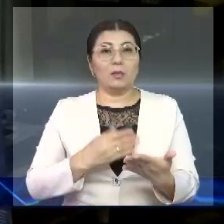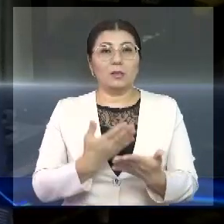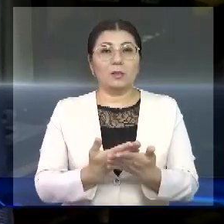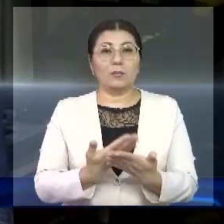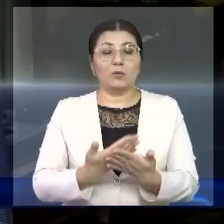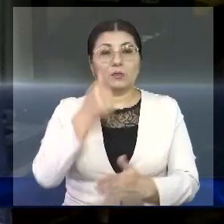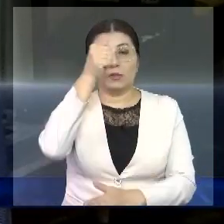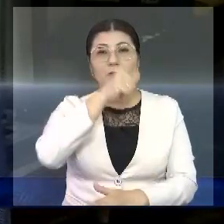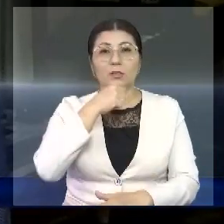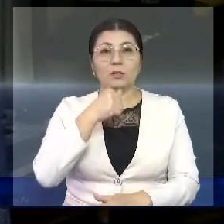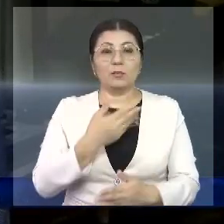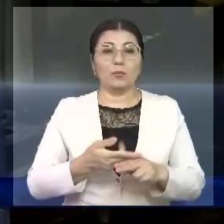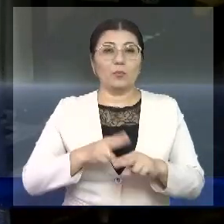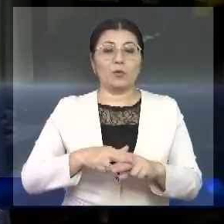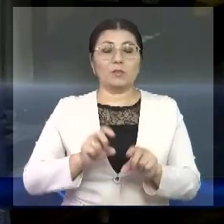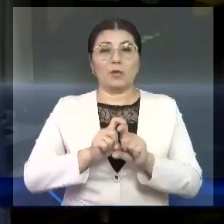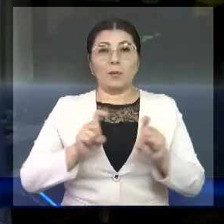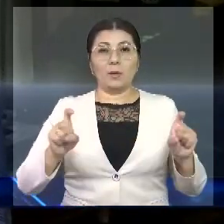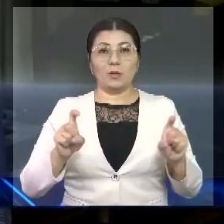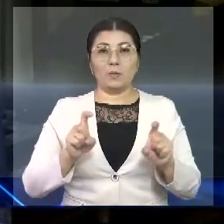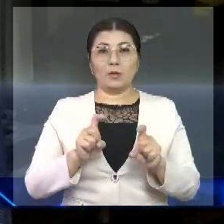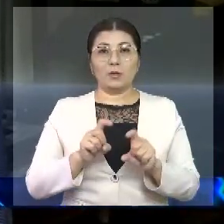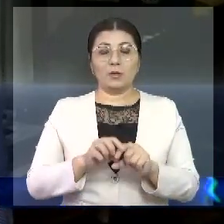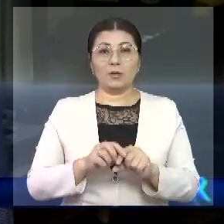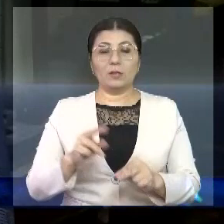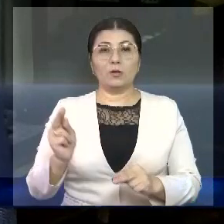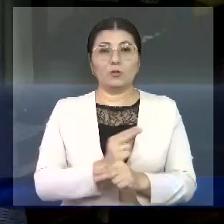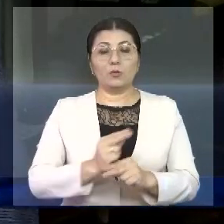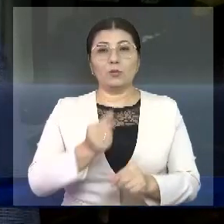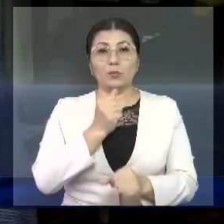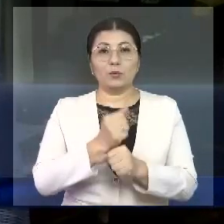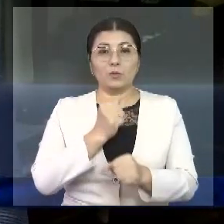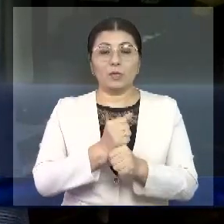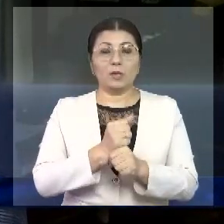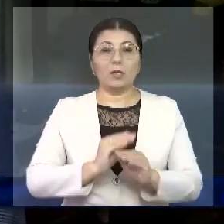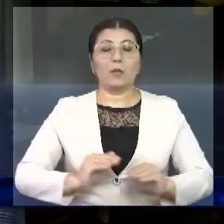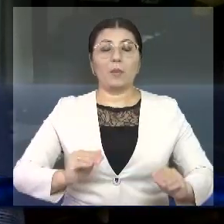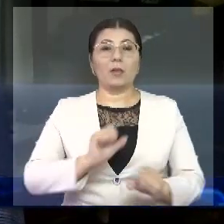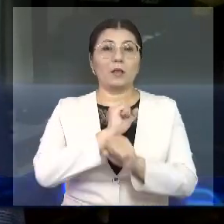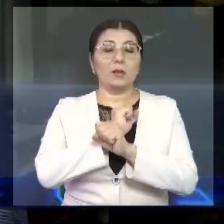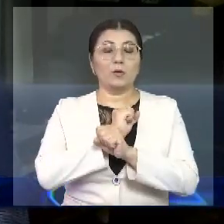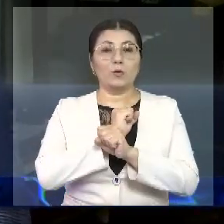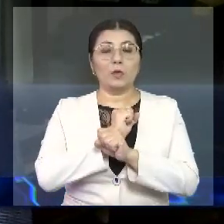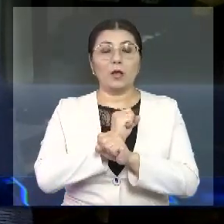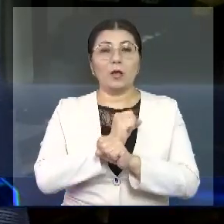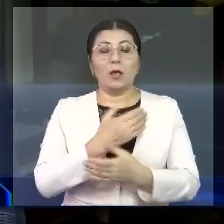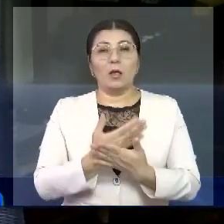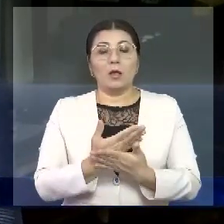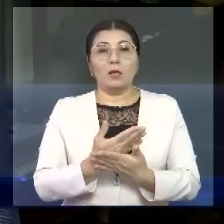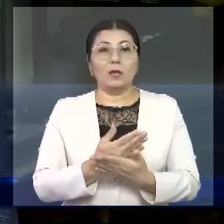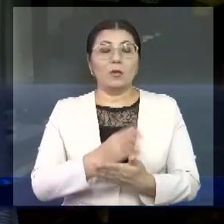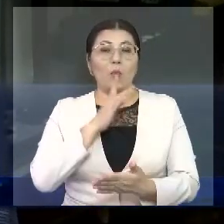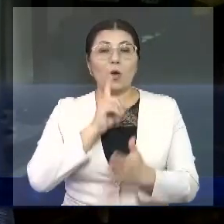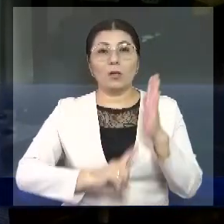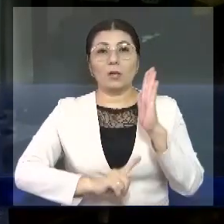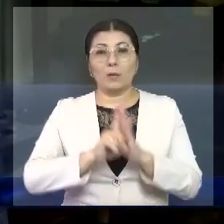Биылғы жылы сол мектептердегі жөндеу жұмыстары балалардың каникулға шыққанын күтіп, сол каникул